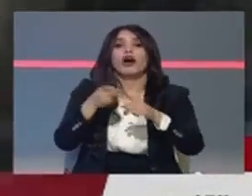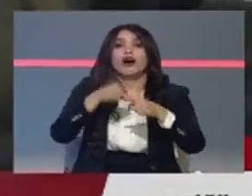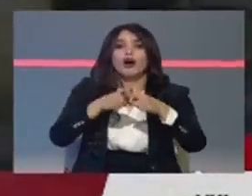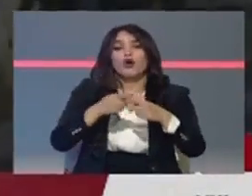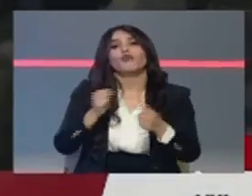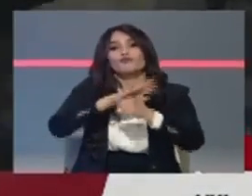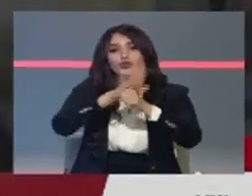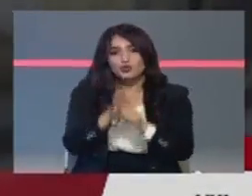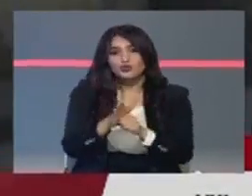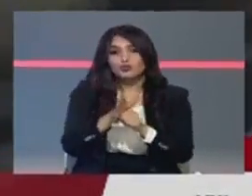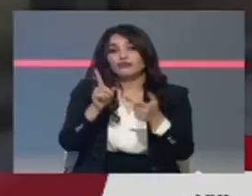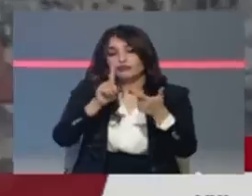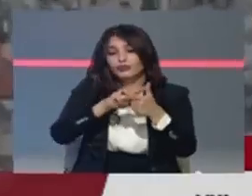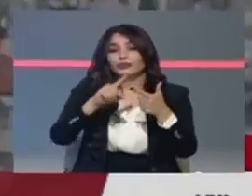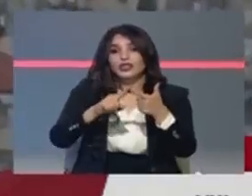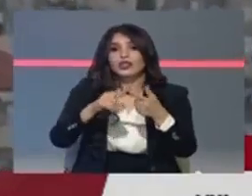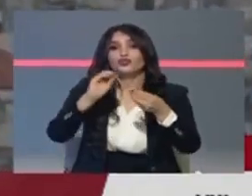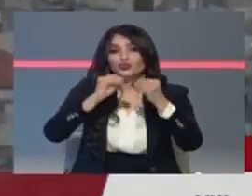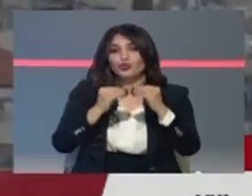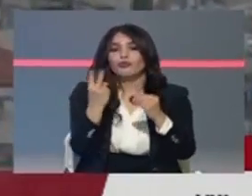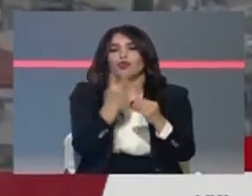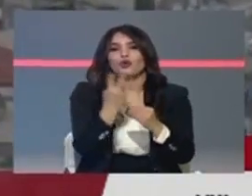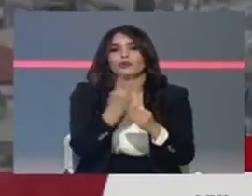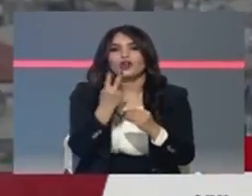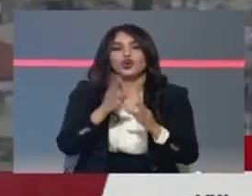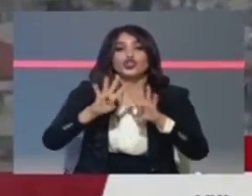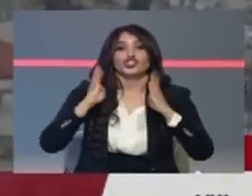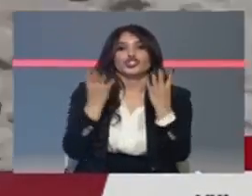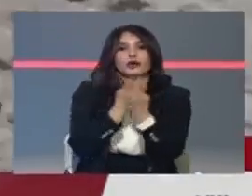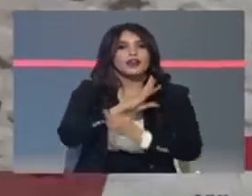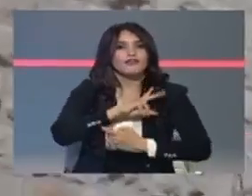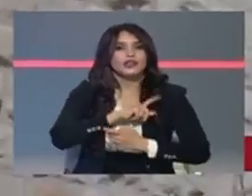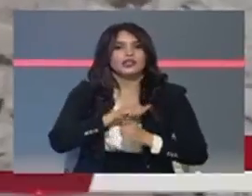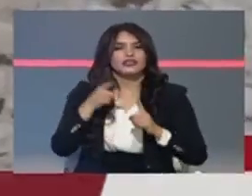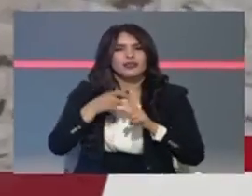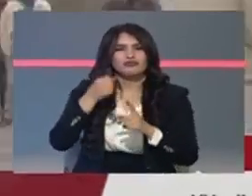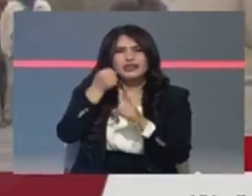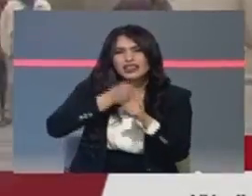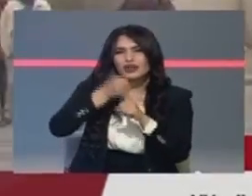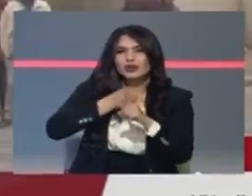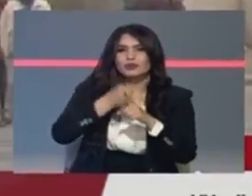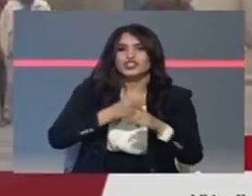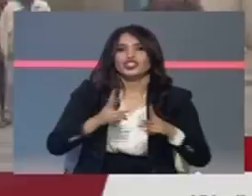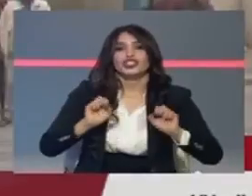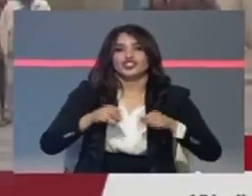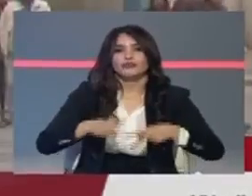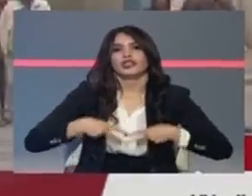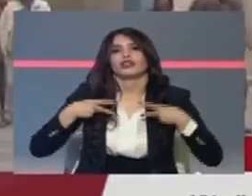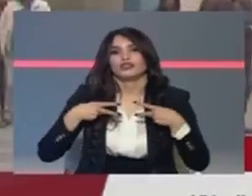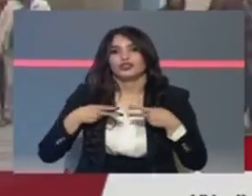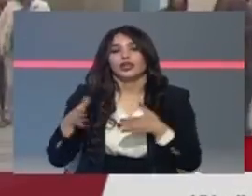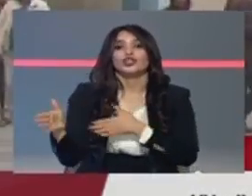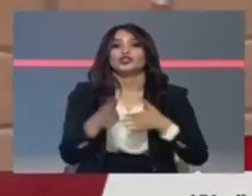وحصاره الظالم وبين مطرقة فيروس كورونا يصارع الشعب الفلسطيني من أجل البقاء. قطاع غزة